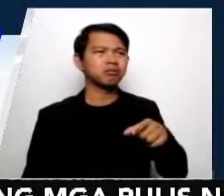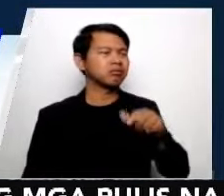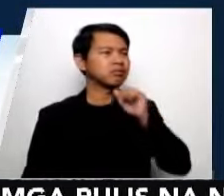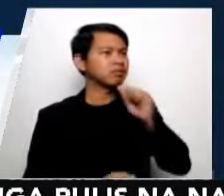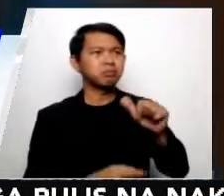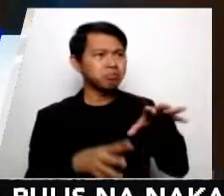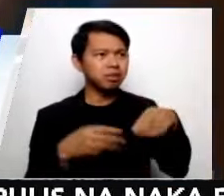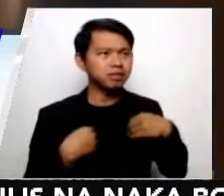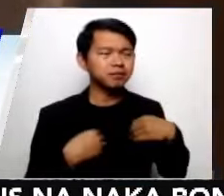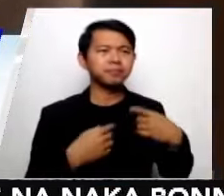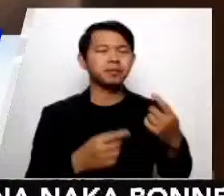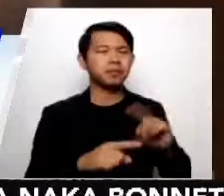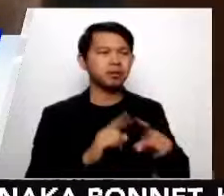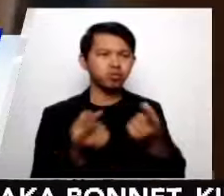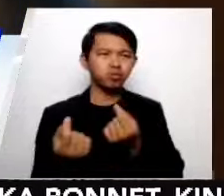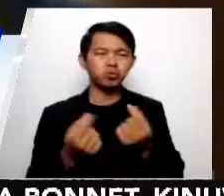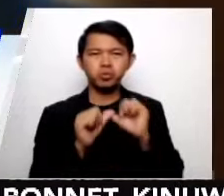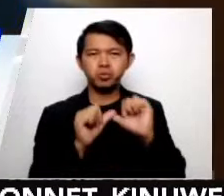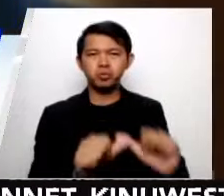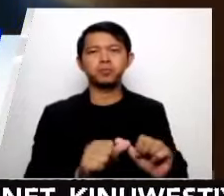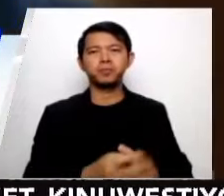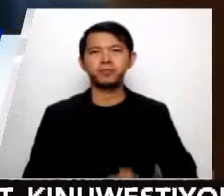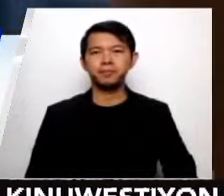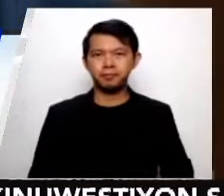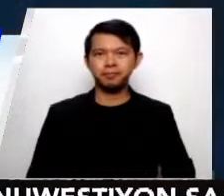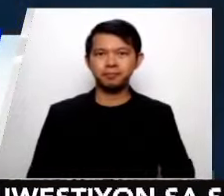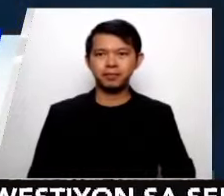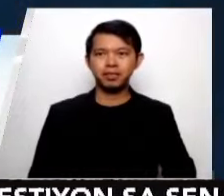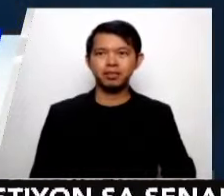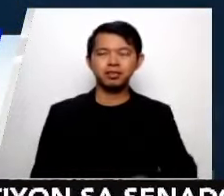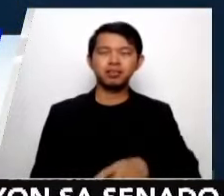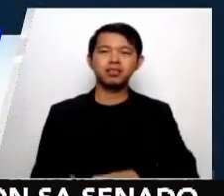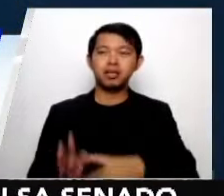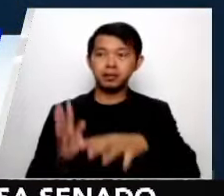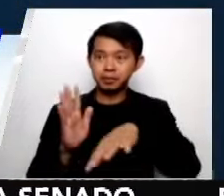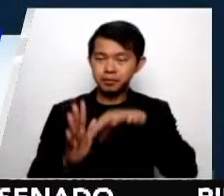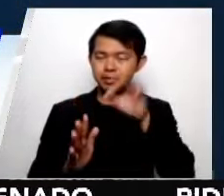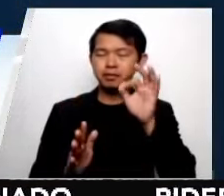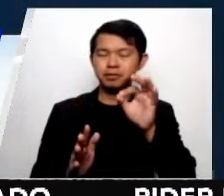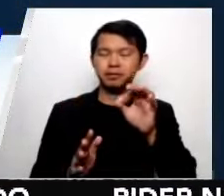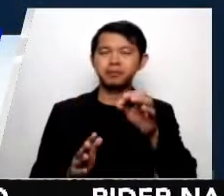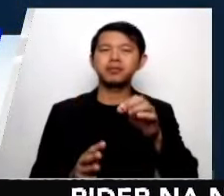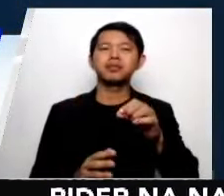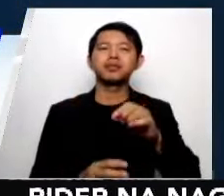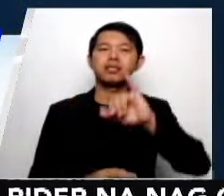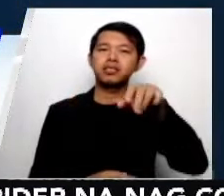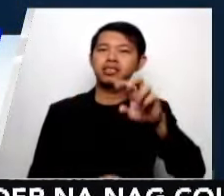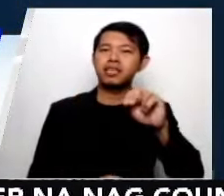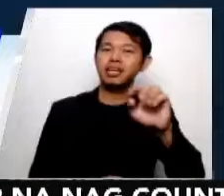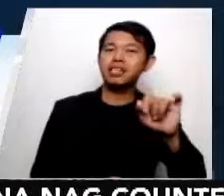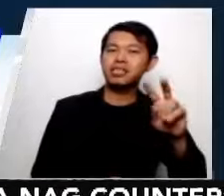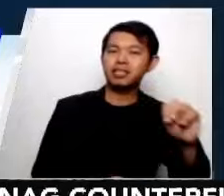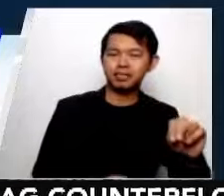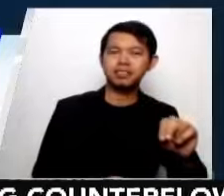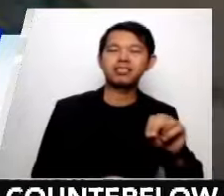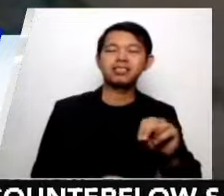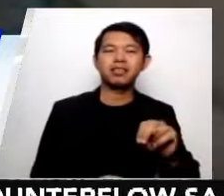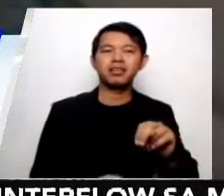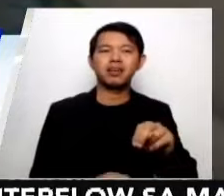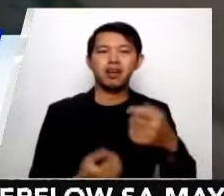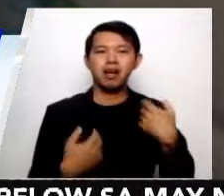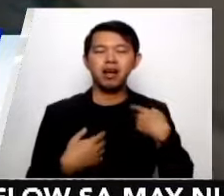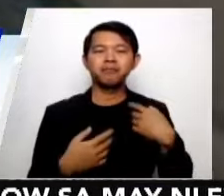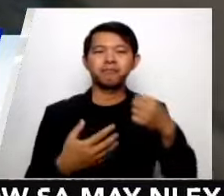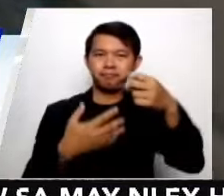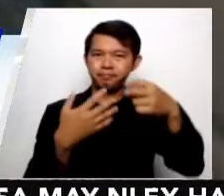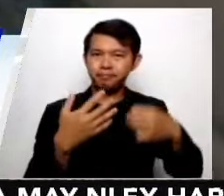mo! Nabuking na ni Angela played by Jeneline Mercado, nakabit na asawa niya si Bernard na ginampanan ni Sian Lim, ang